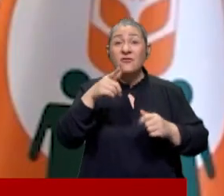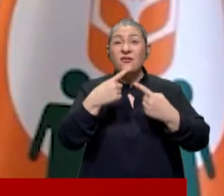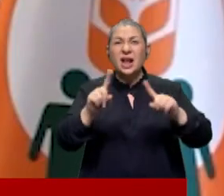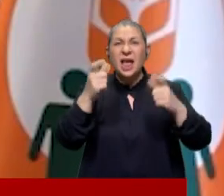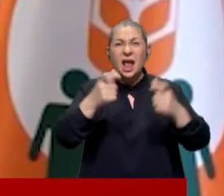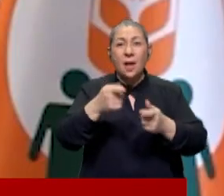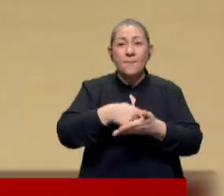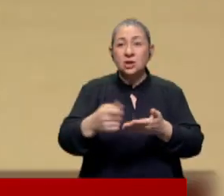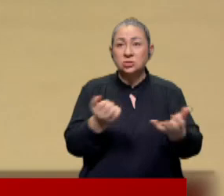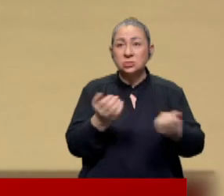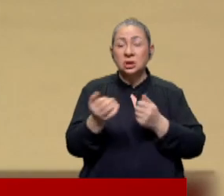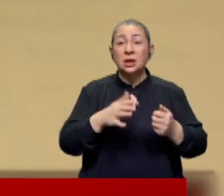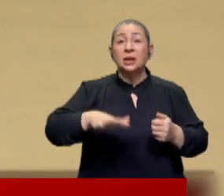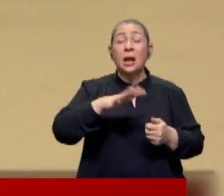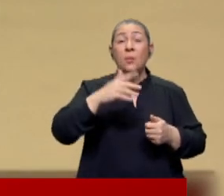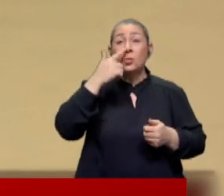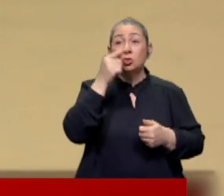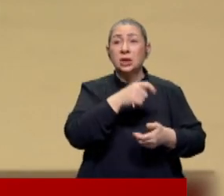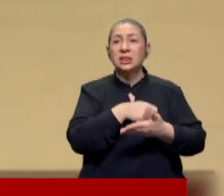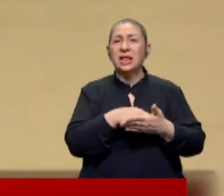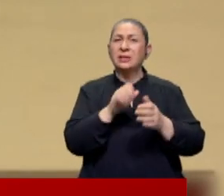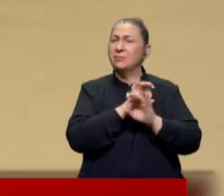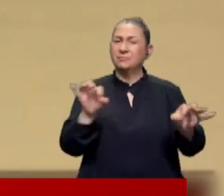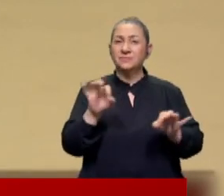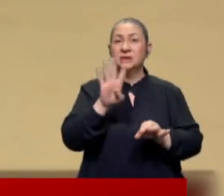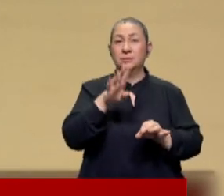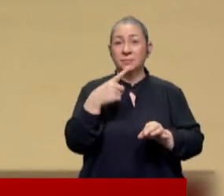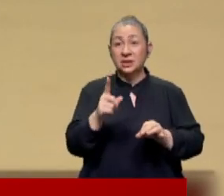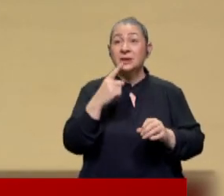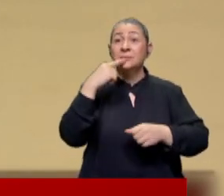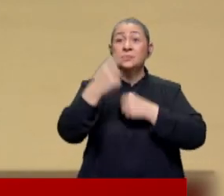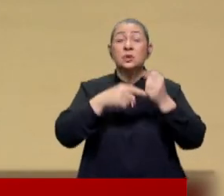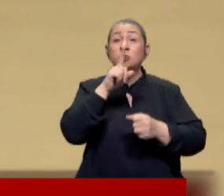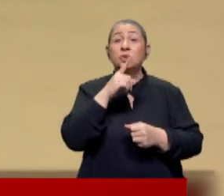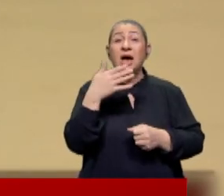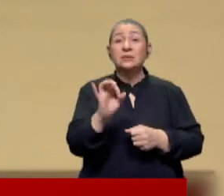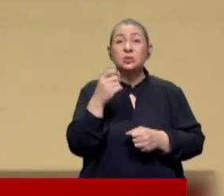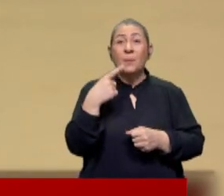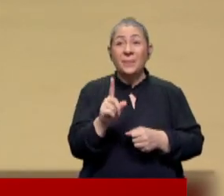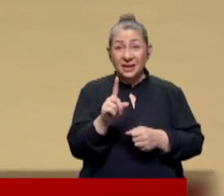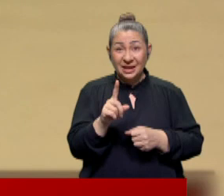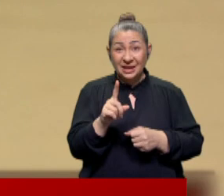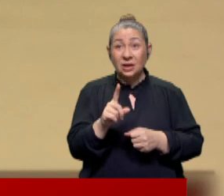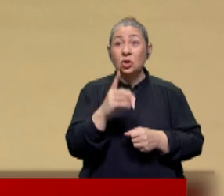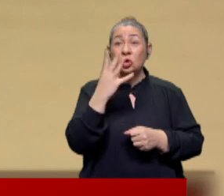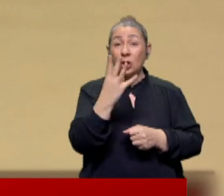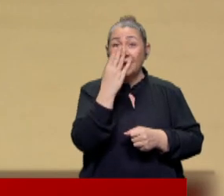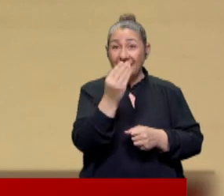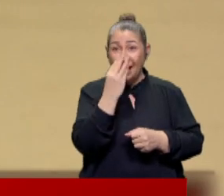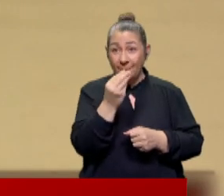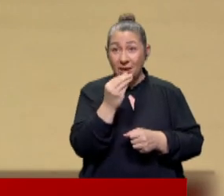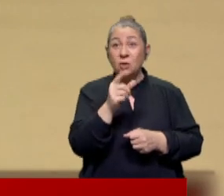maaş aldığı iddiası da. Genel Müdürlük net maaş 40 bin lira. Yılda 160 bin lira tutarında 4